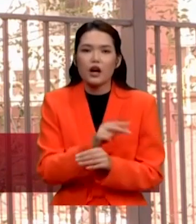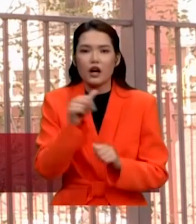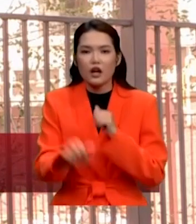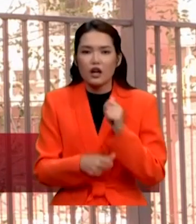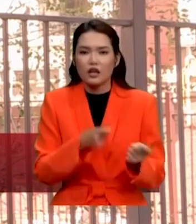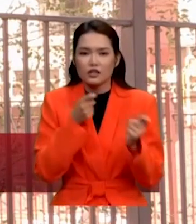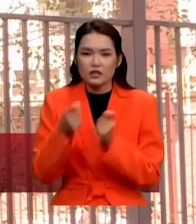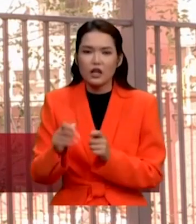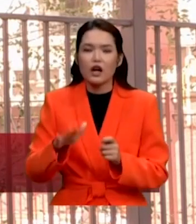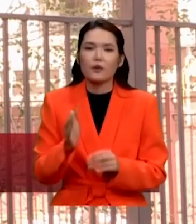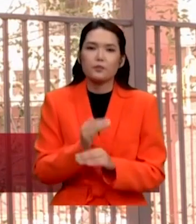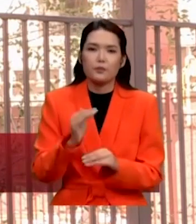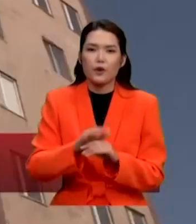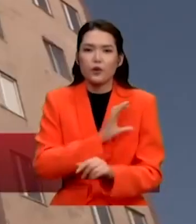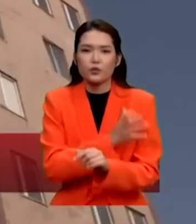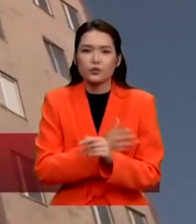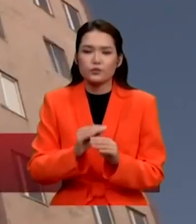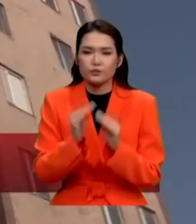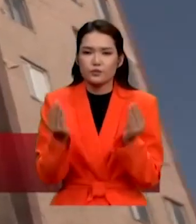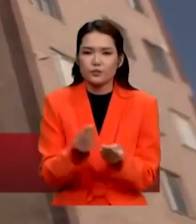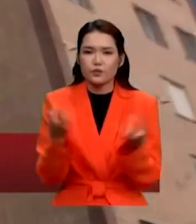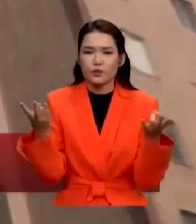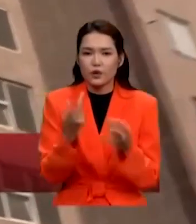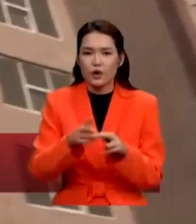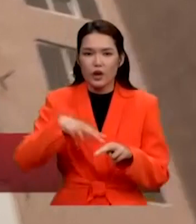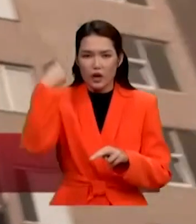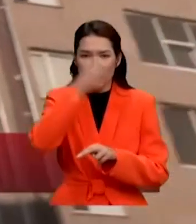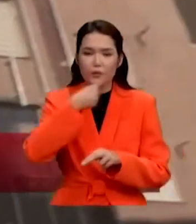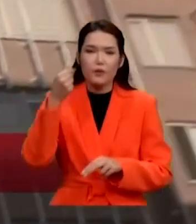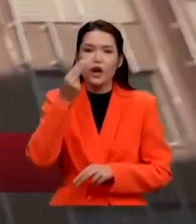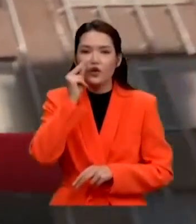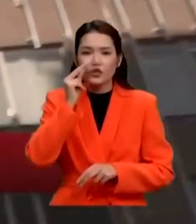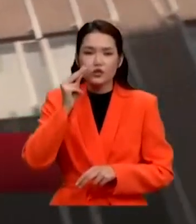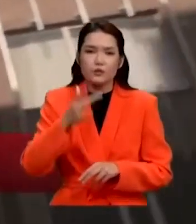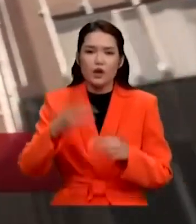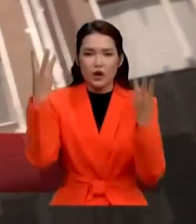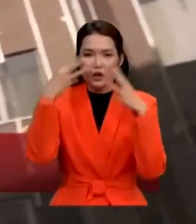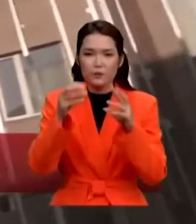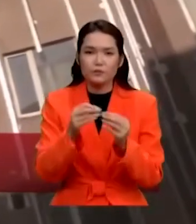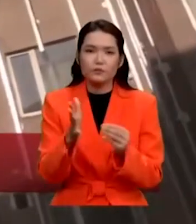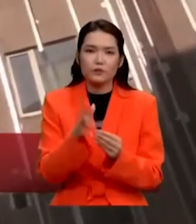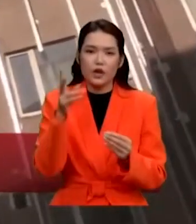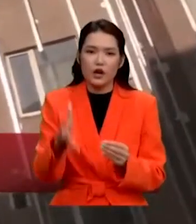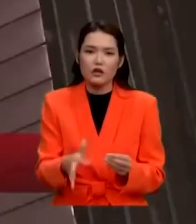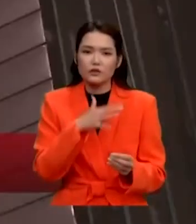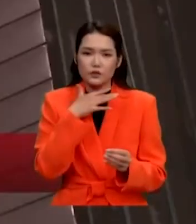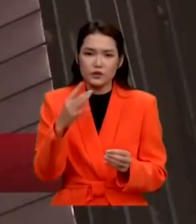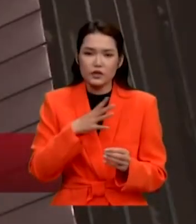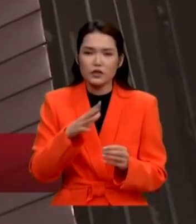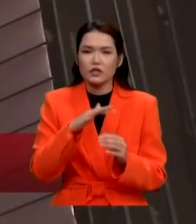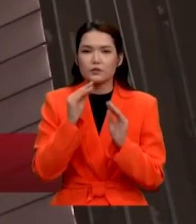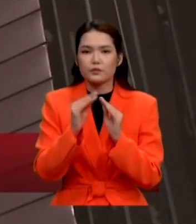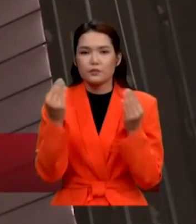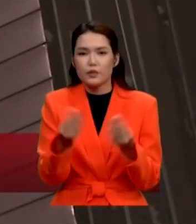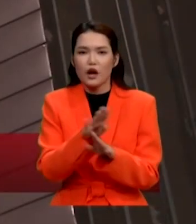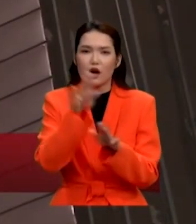теперь даже делаем утепление. В этом году в Шымкенте модернизируют 15 многоэтажек. Где-то ремонтируют фасады, где-то подвалы,